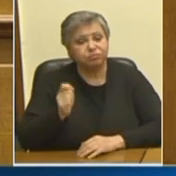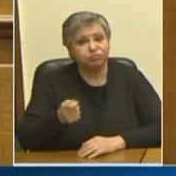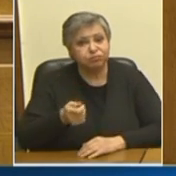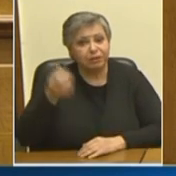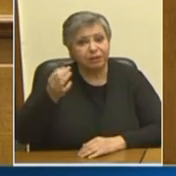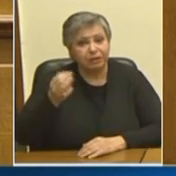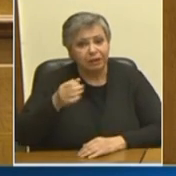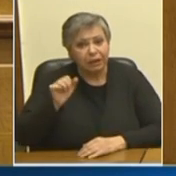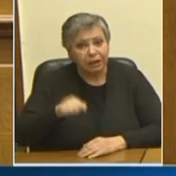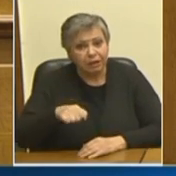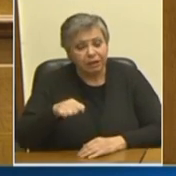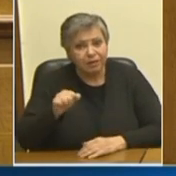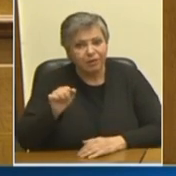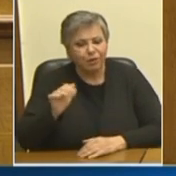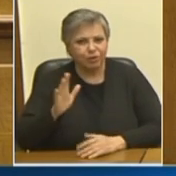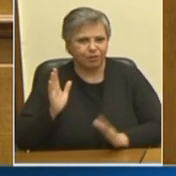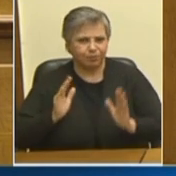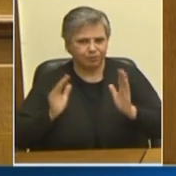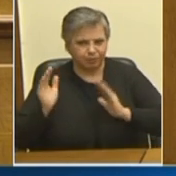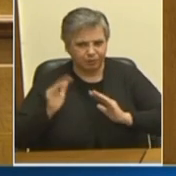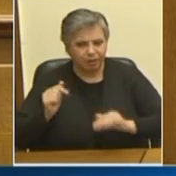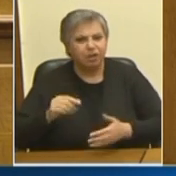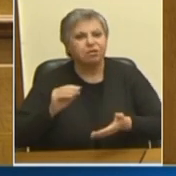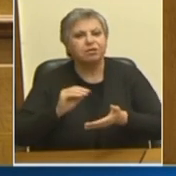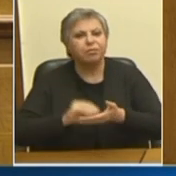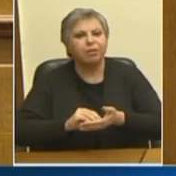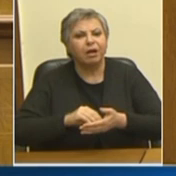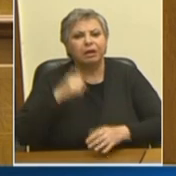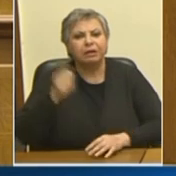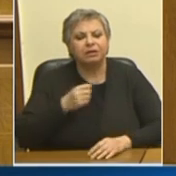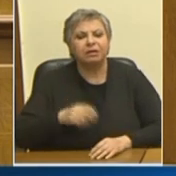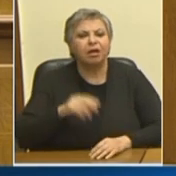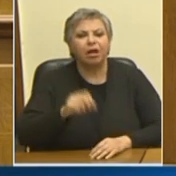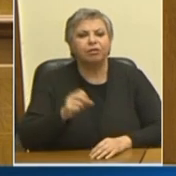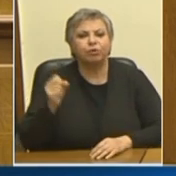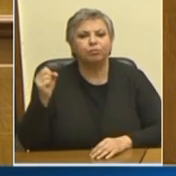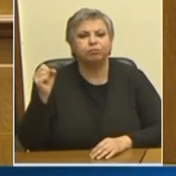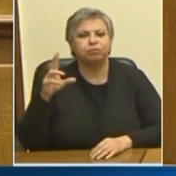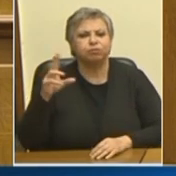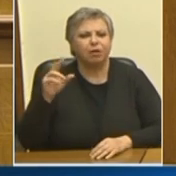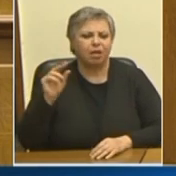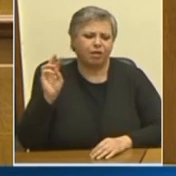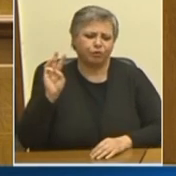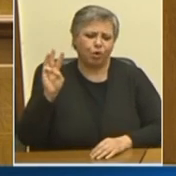δεν μπορεί η Ορθόδοξη Ελληνική Εκκλησία που ελευθέρωσε την Ελλάδα, που έδωσε